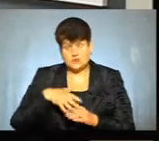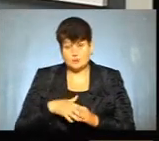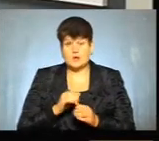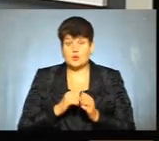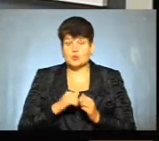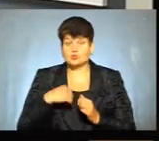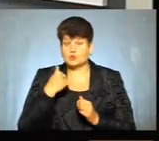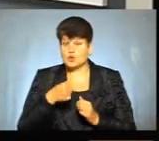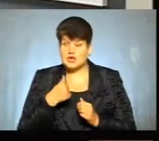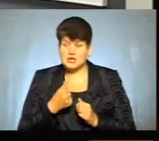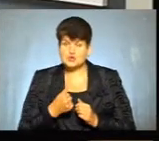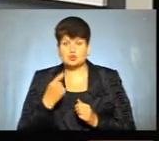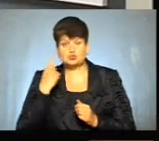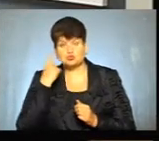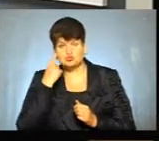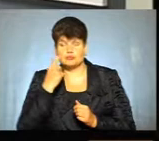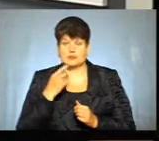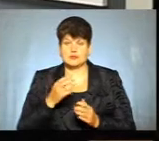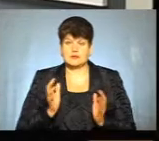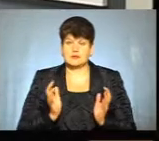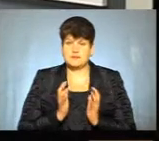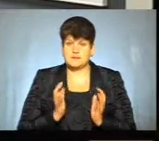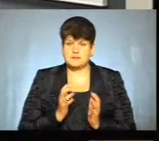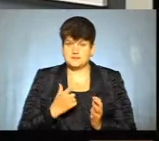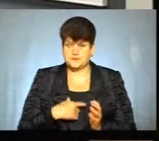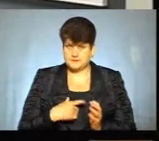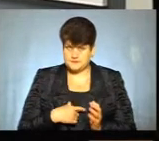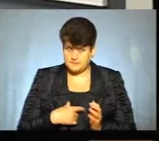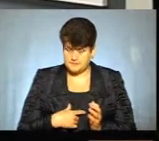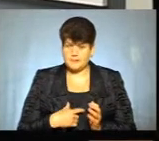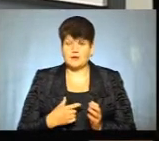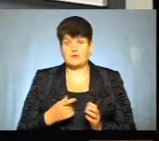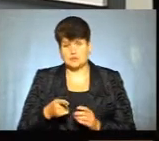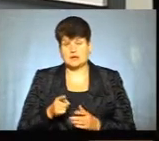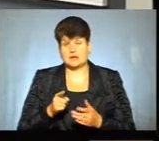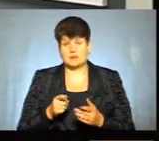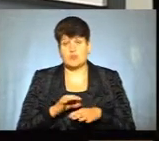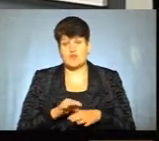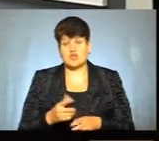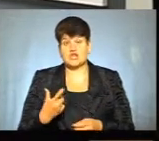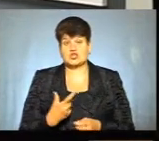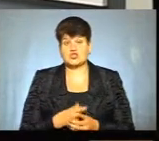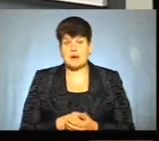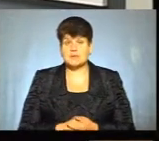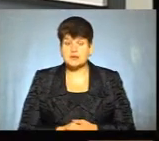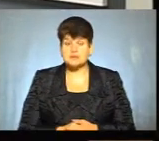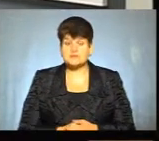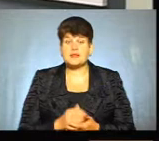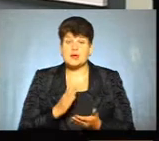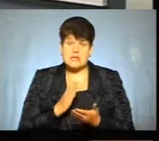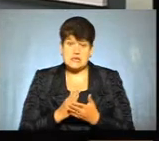щорічно думають і дбають про своє здоров'я, відповідно, вони проводять такі щеплення. Є